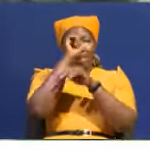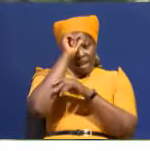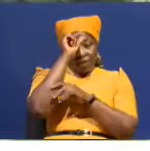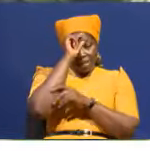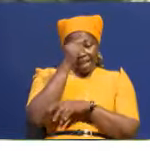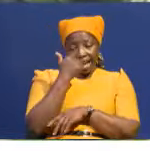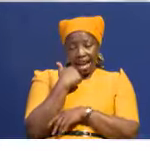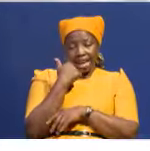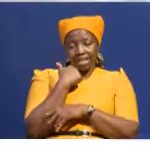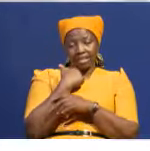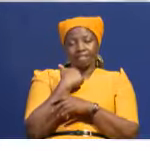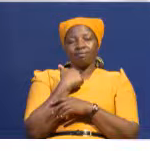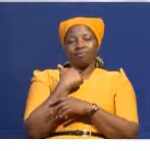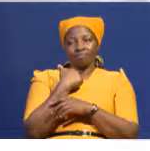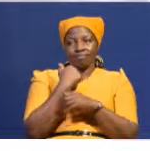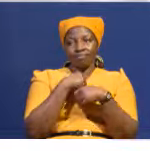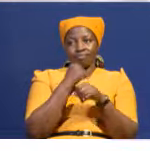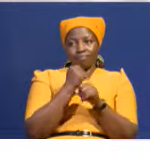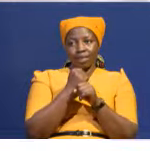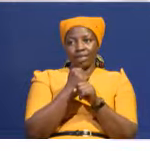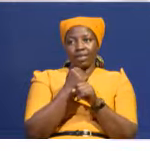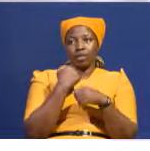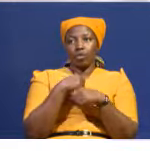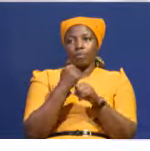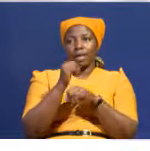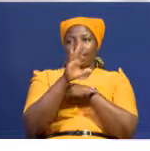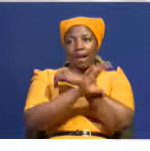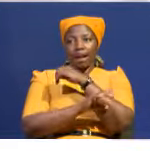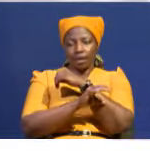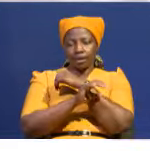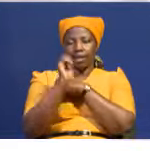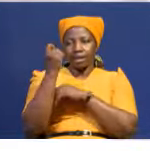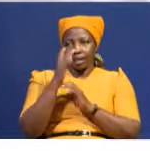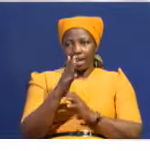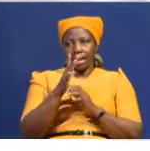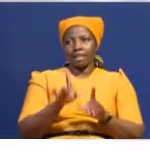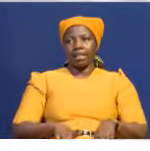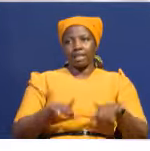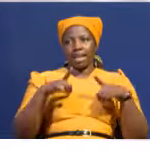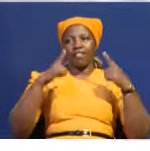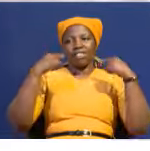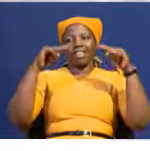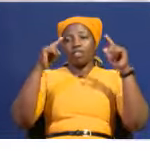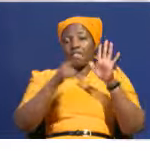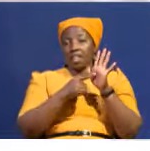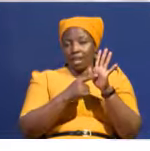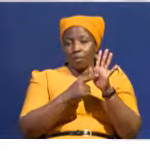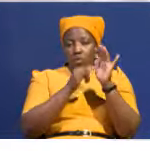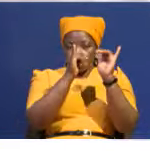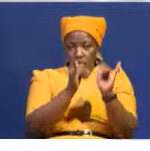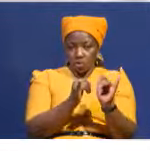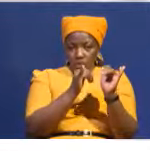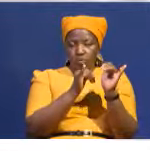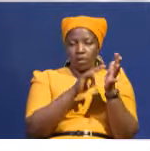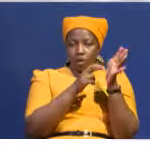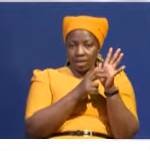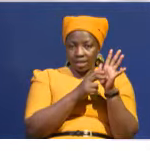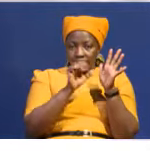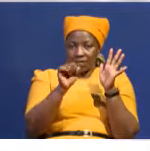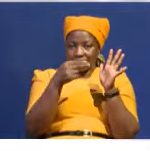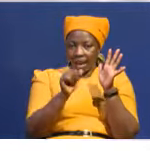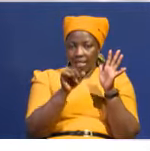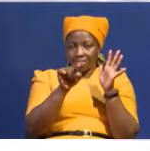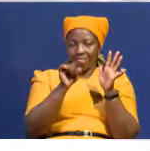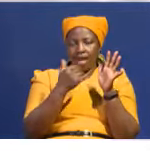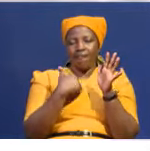katika kufanikisha maisha ya Mkenya. Ukiangalia kama sekta ya afya, ule mradi wa bima mpya ya SHA bado inakumbwa na changamoto, na